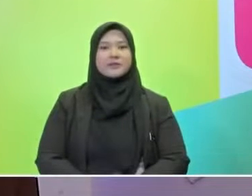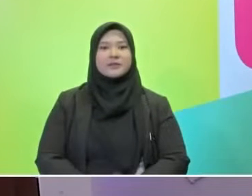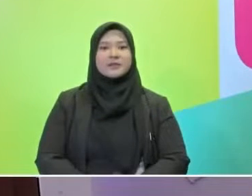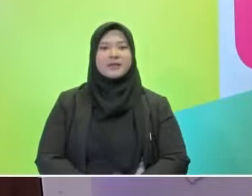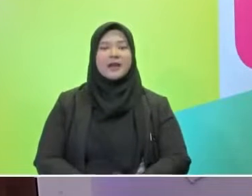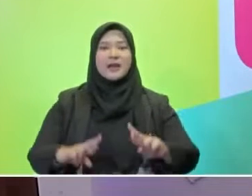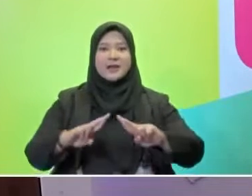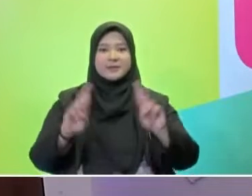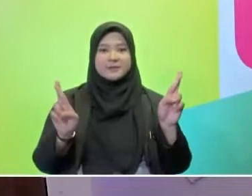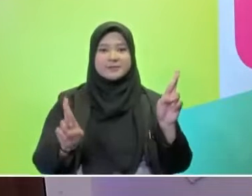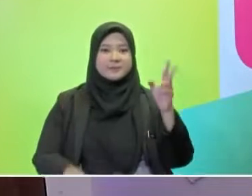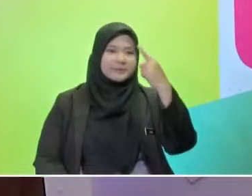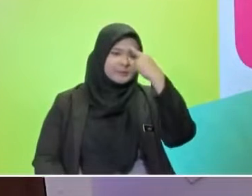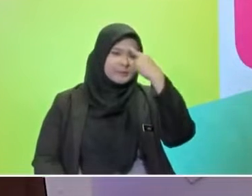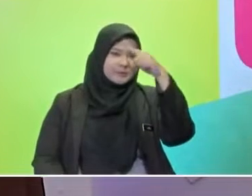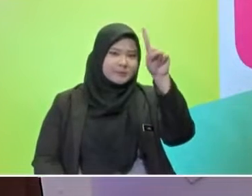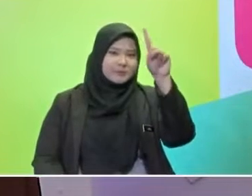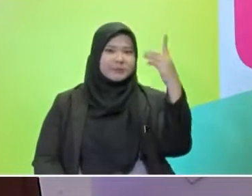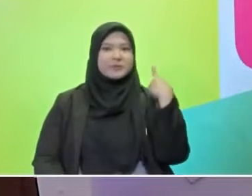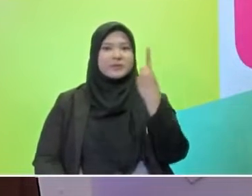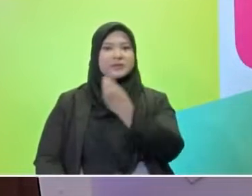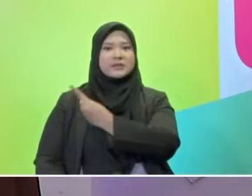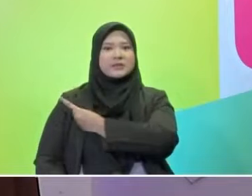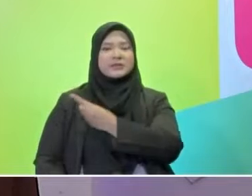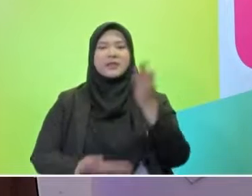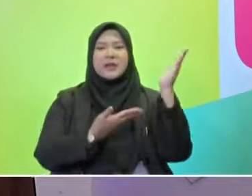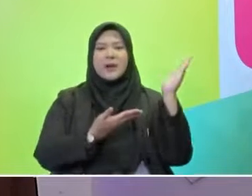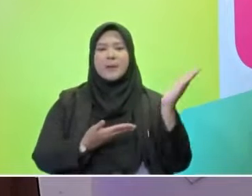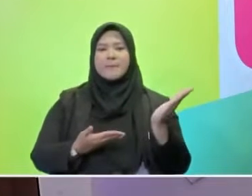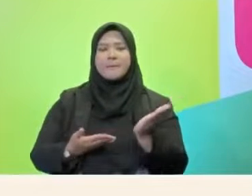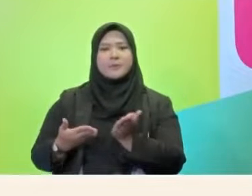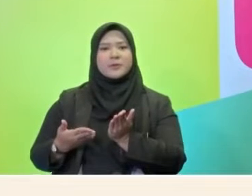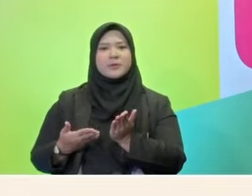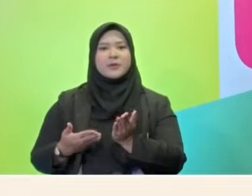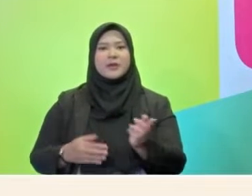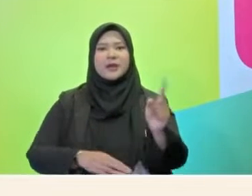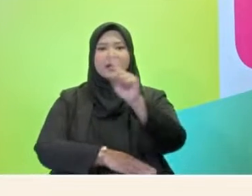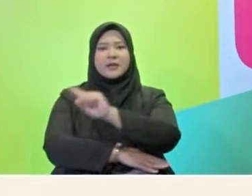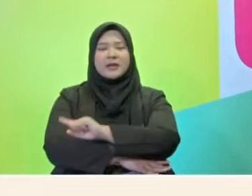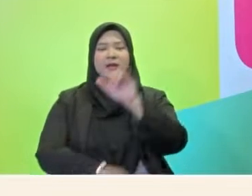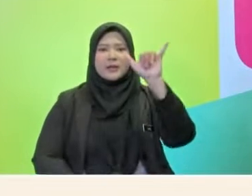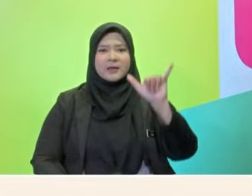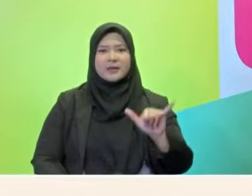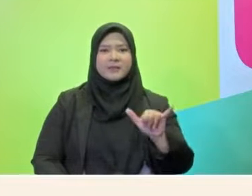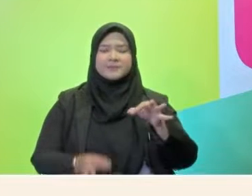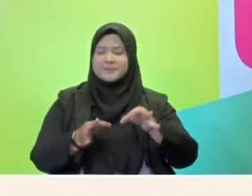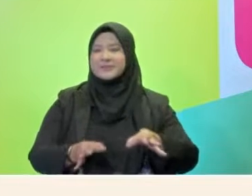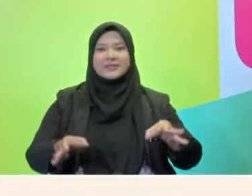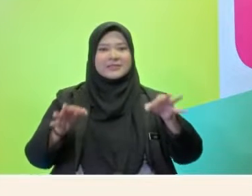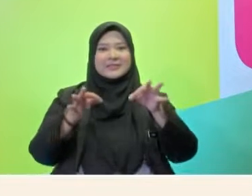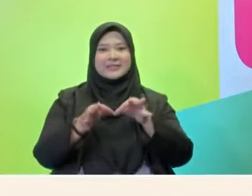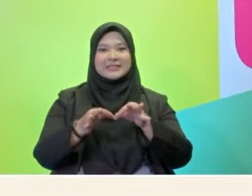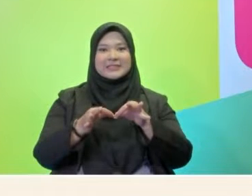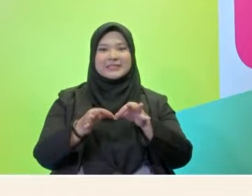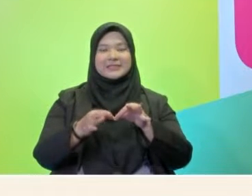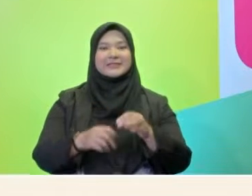ataupun perjamuan. Baik. Okey ya. Tujuan perayaan ni diadakan adalah untuk antaranya